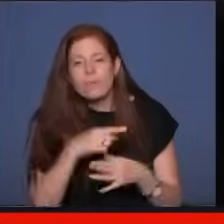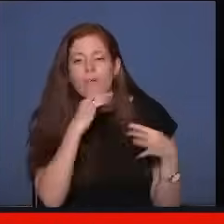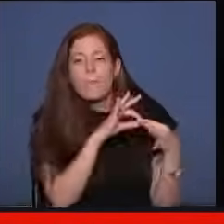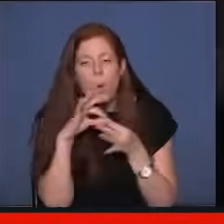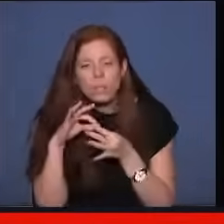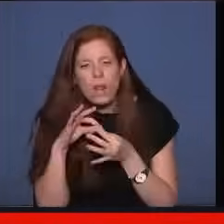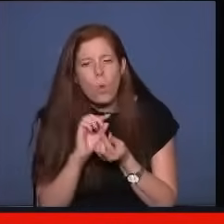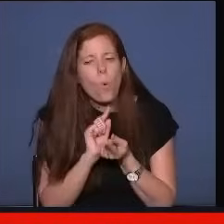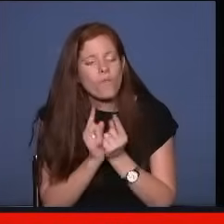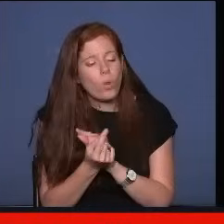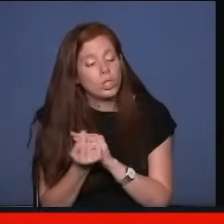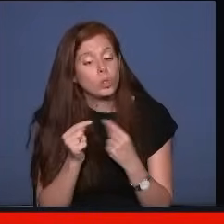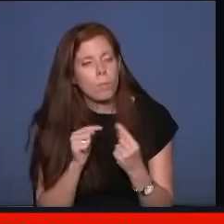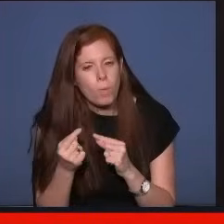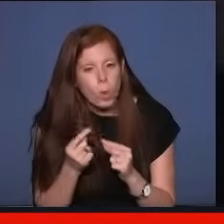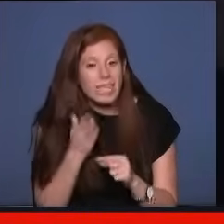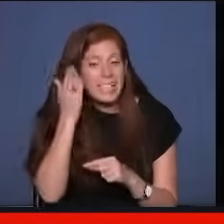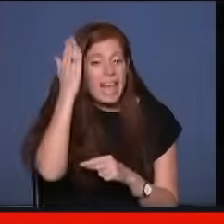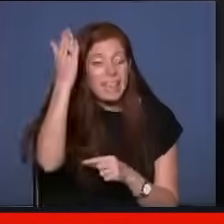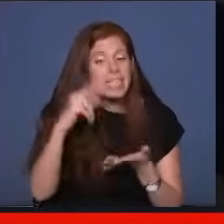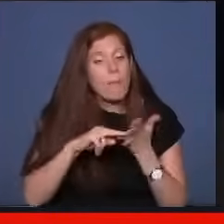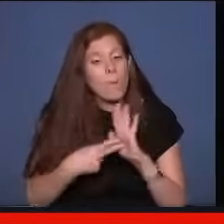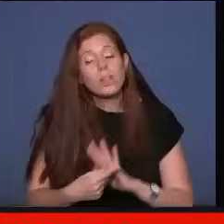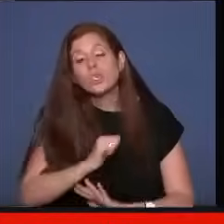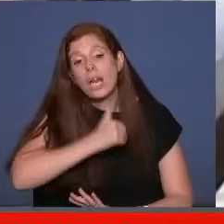לשנוי במחלוקת את עתידו הפוליטי של השר,